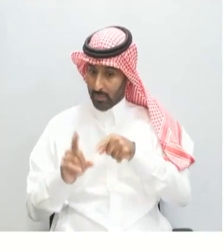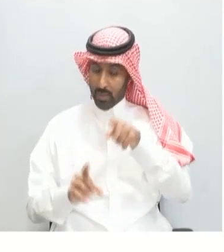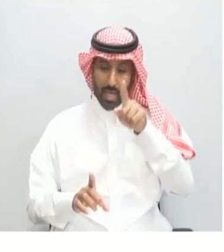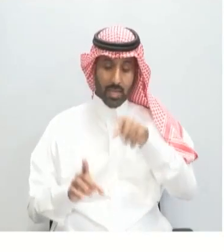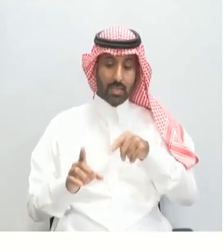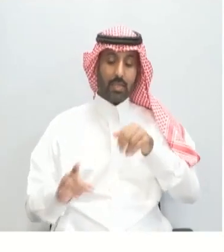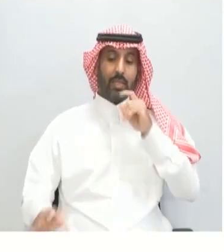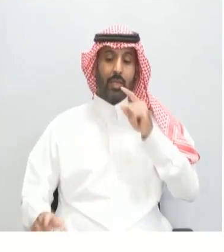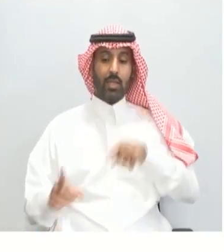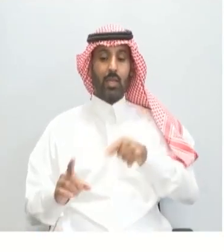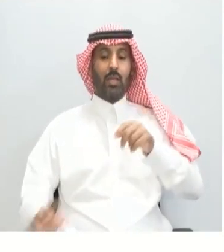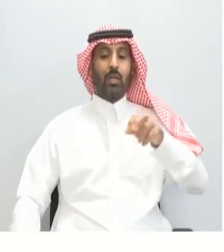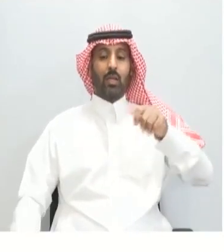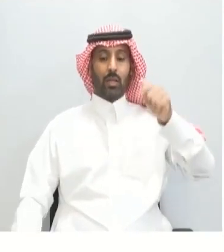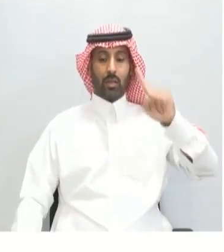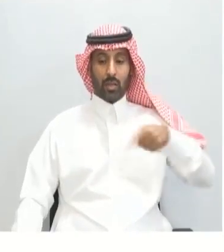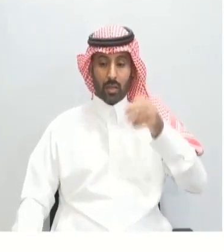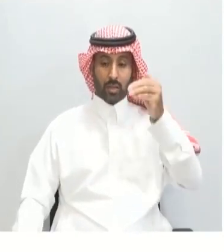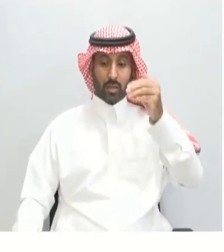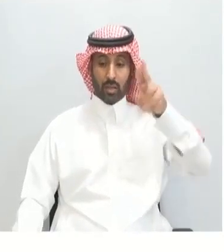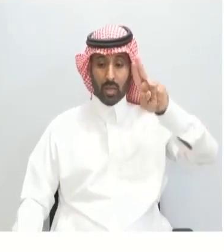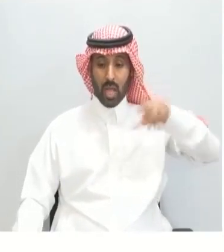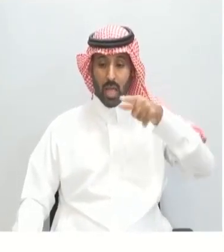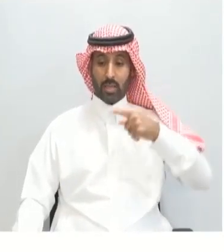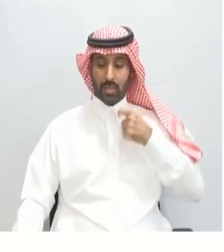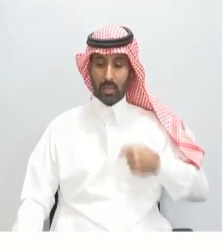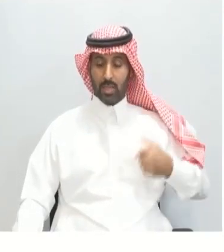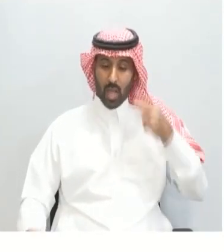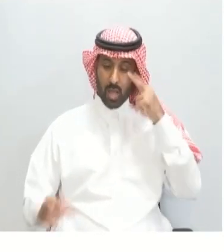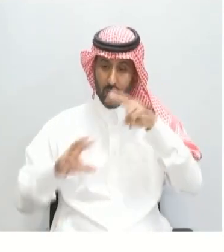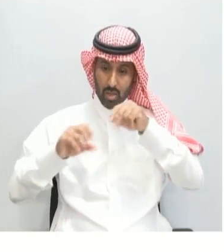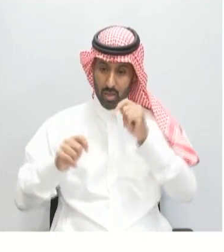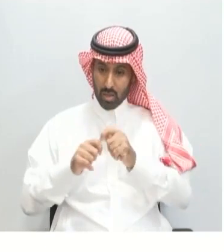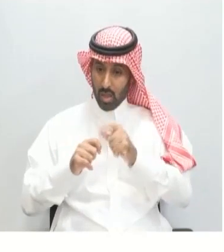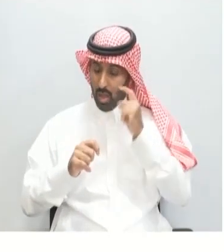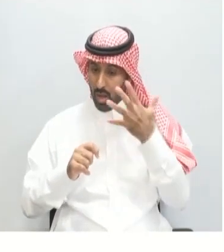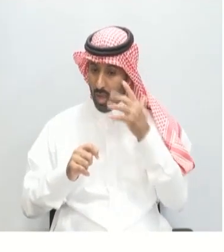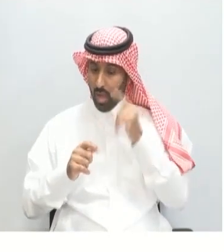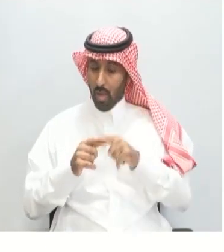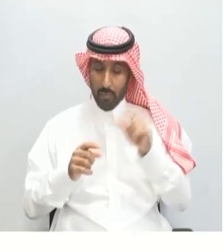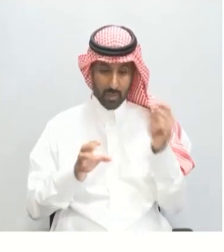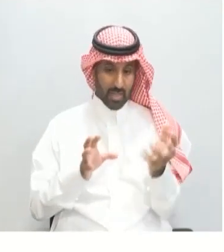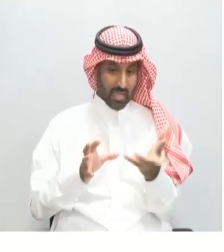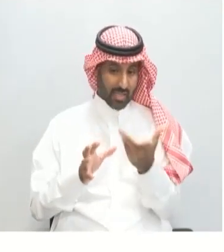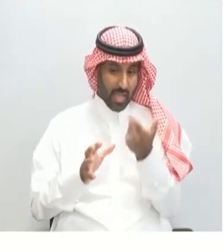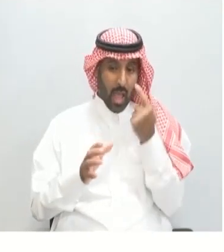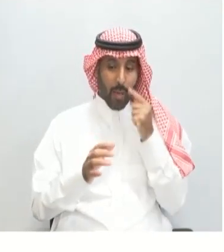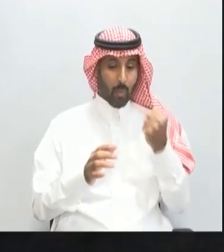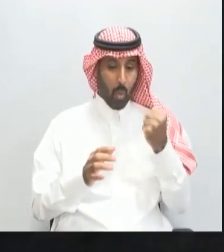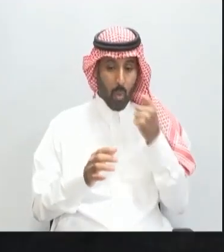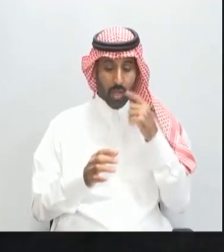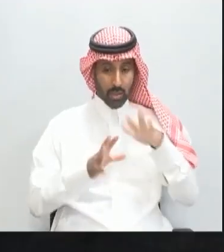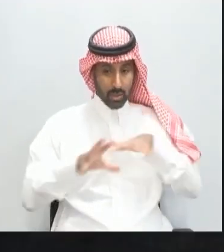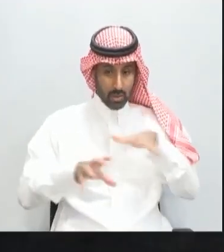مقياس الزلازل على مقياس اختر هو العالم الذي وضع معادله لحساب قوه